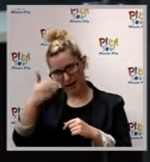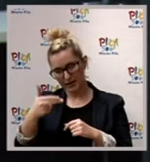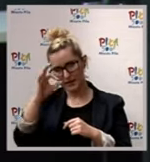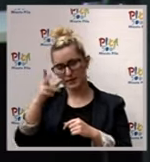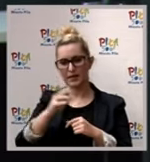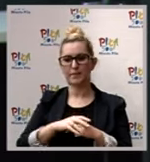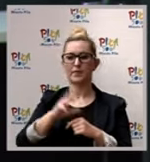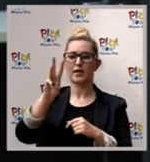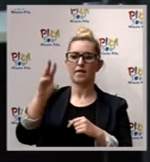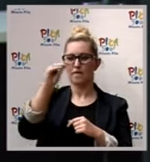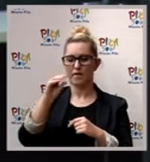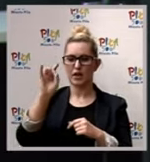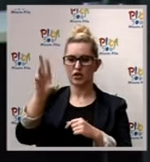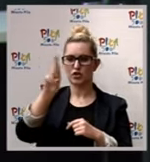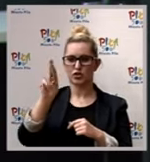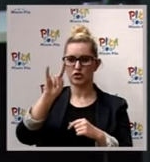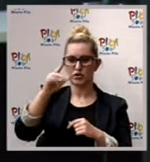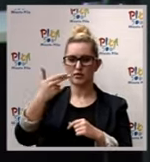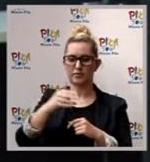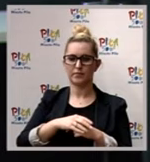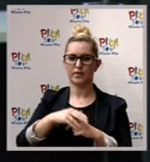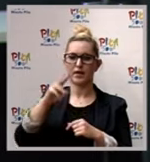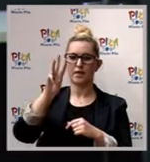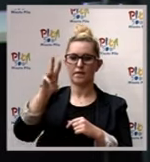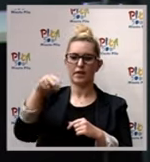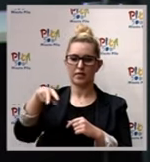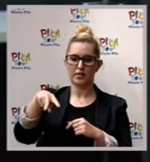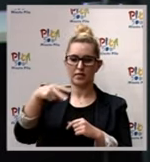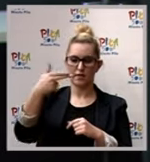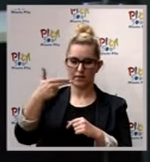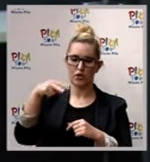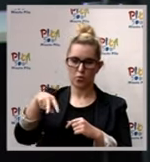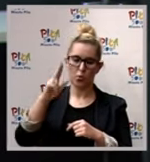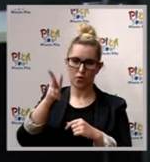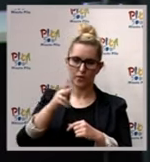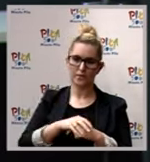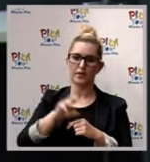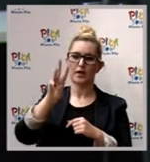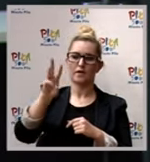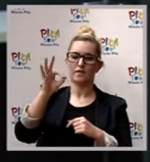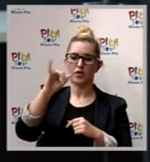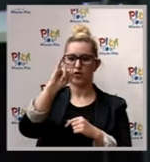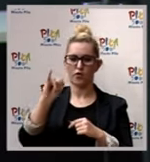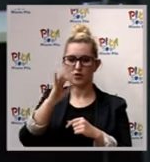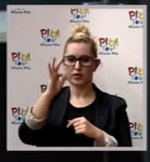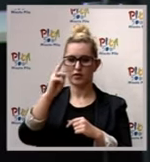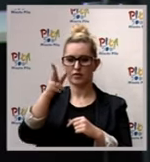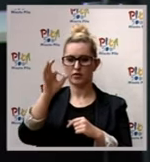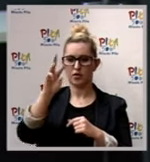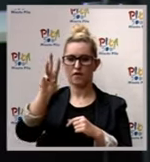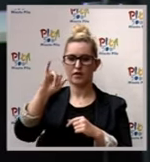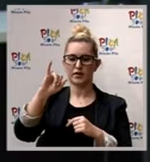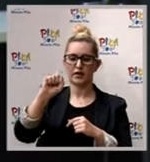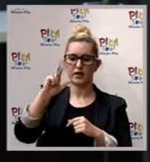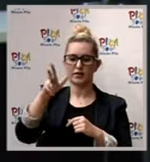Bogumiła Elżbieta Wiśniewska, Anna Wnuk, Zbigniew Czesław Wojtkowiak, Monika Teresa